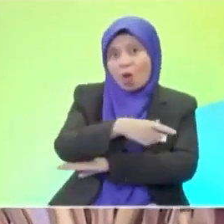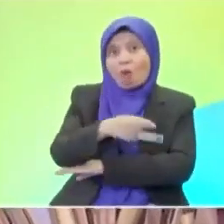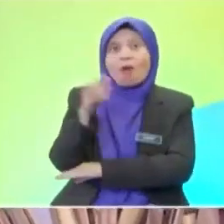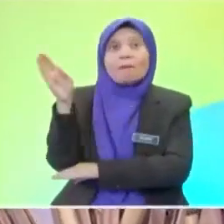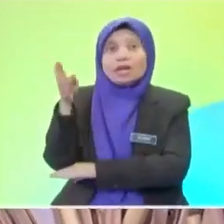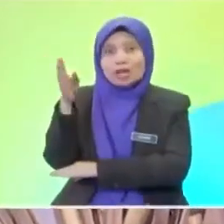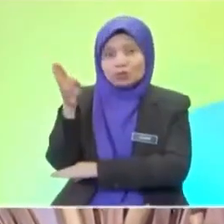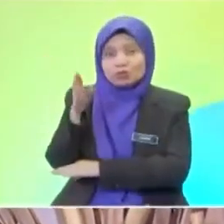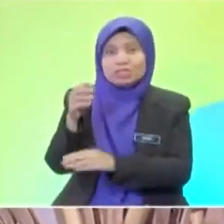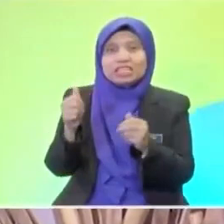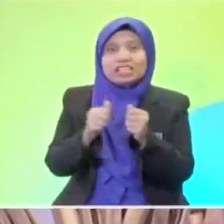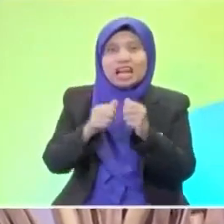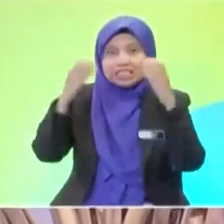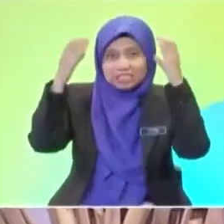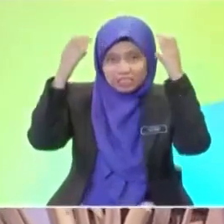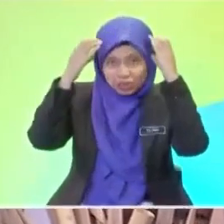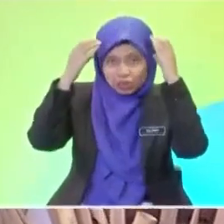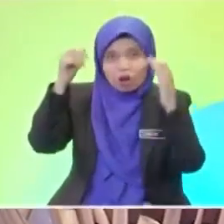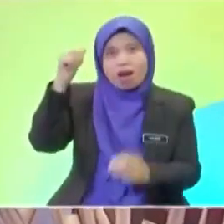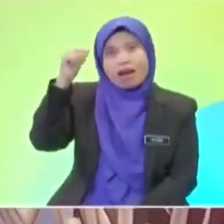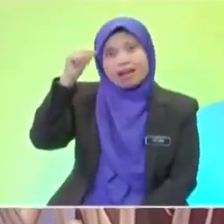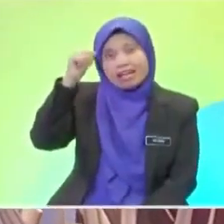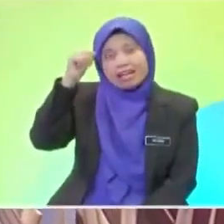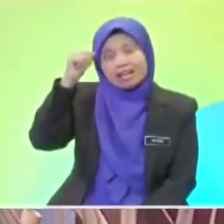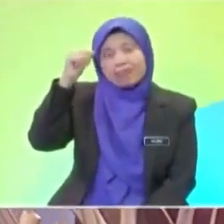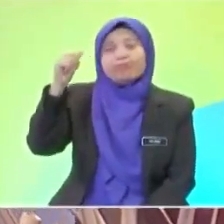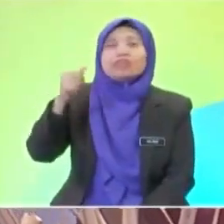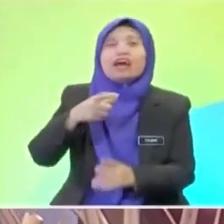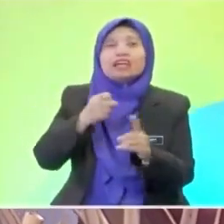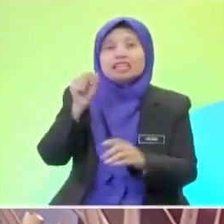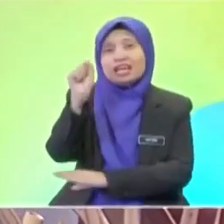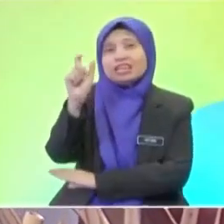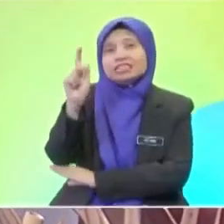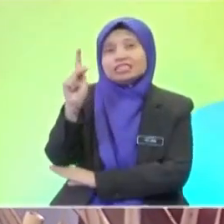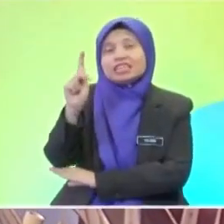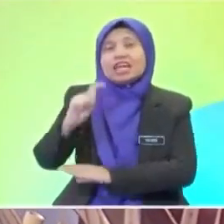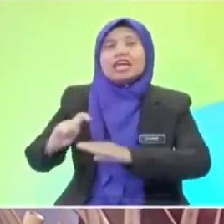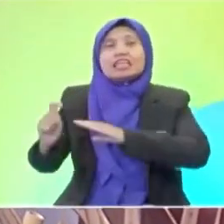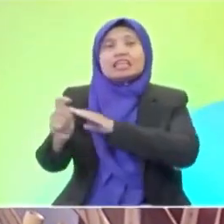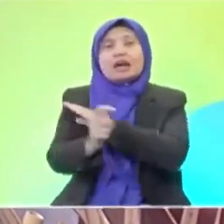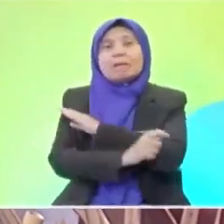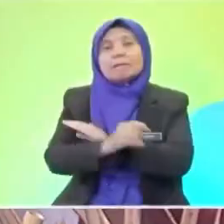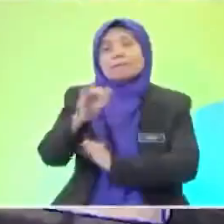kari inilah Dia Cikgu Arif Hadi Japri guru cuma bahasa Melayu dari SG badan Indah